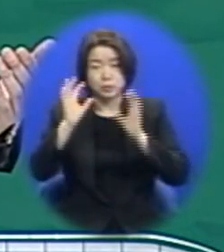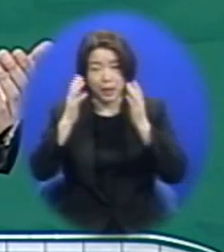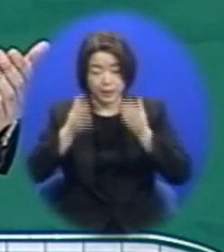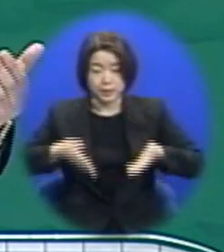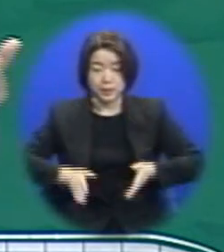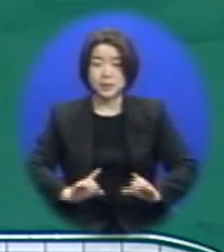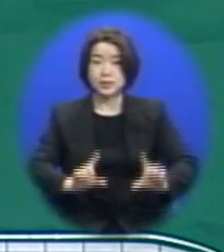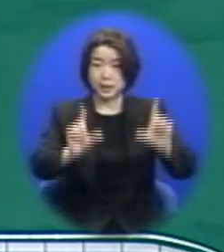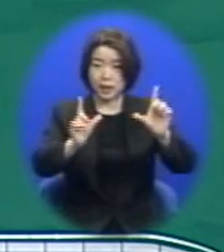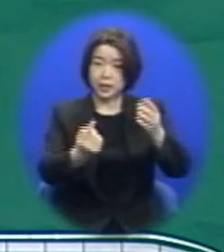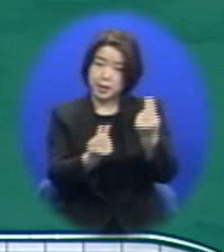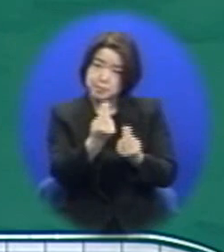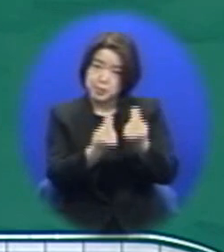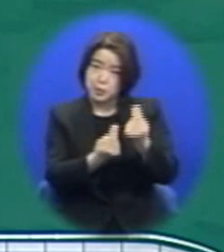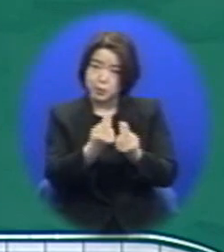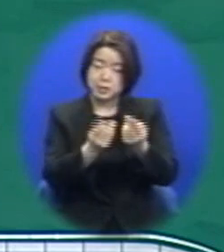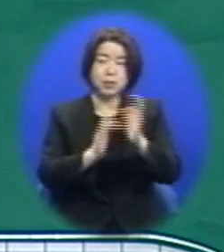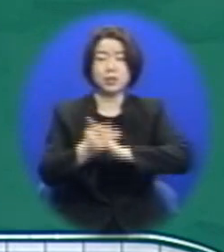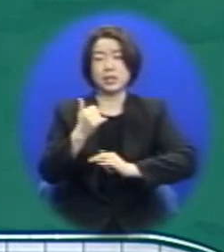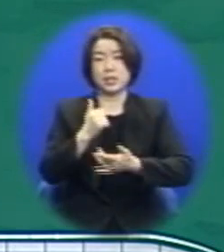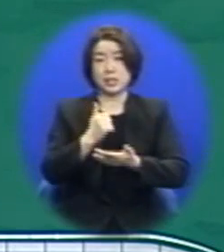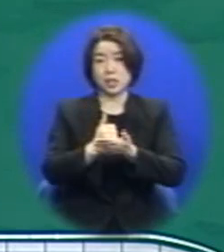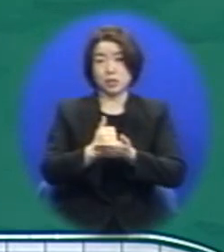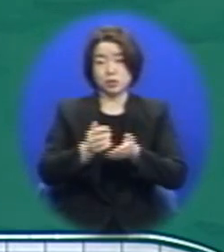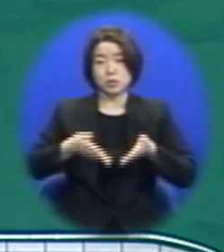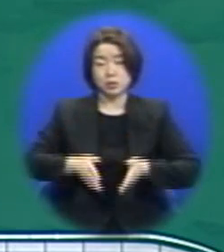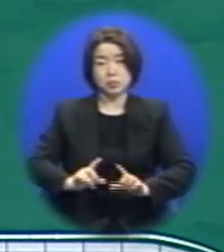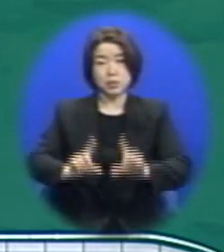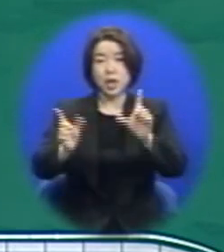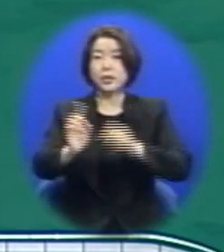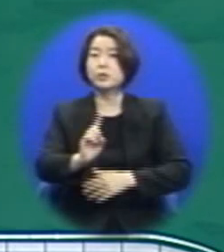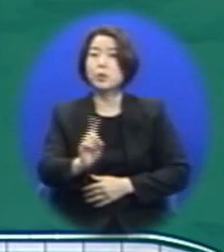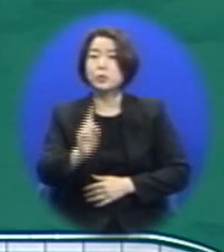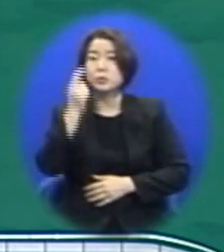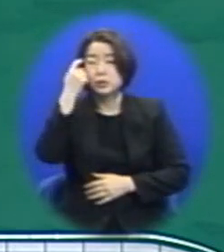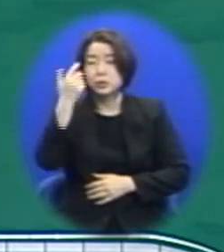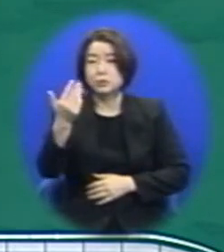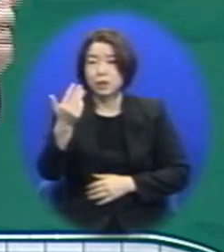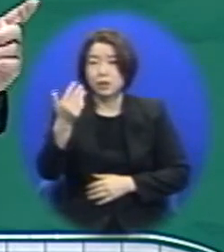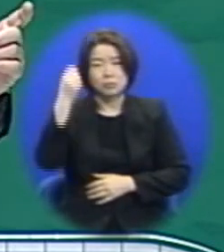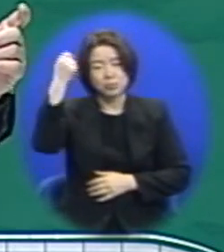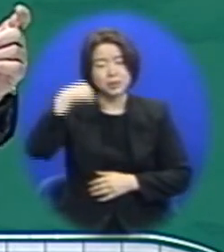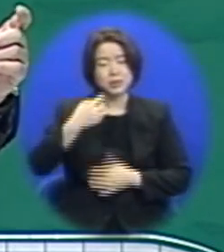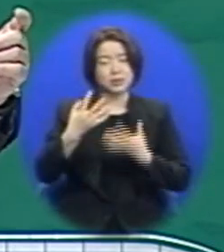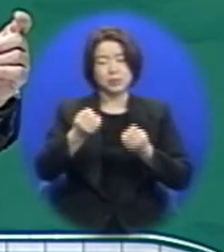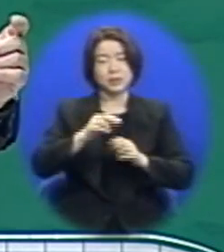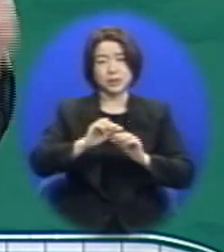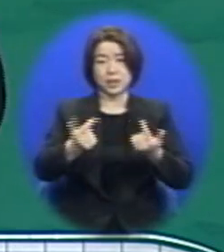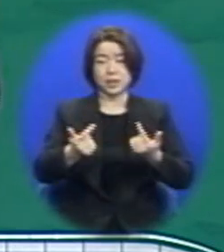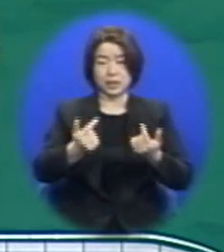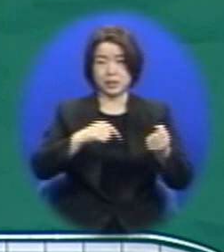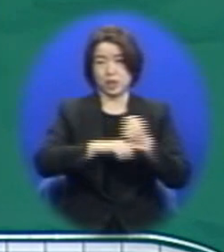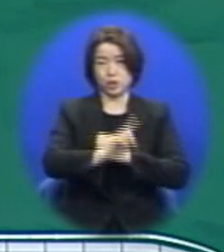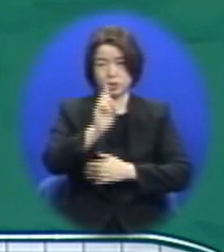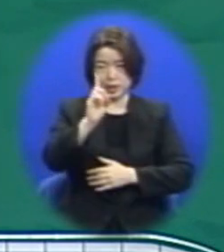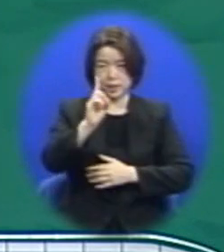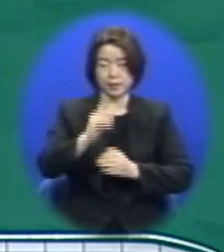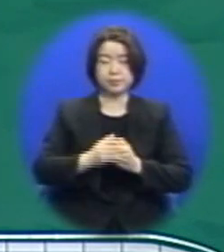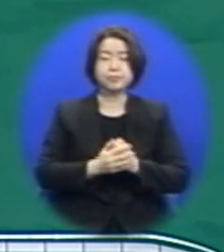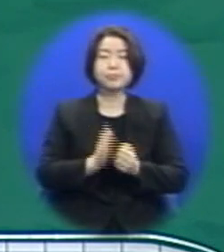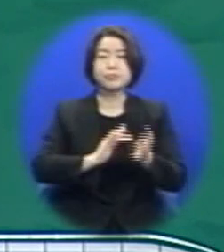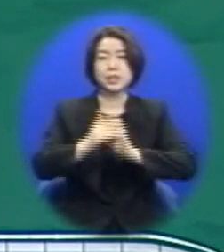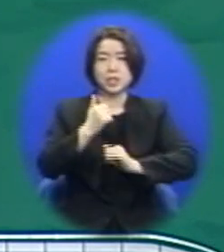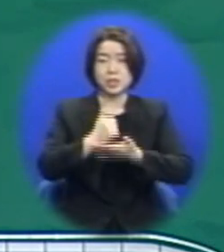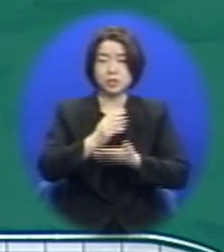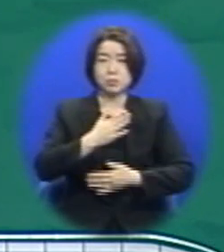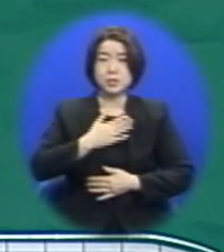비교해서 예수님의 생일은 그냥 무덤덤해요. 이유는 하나입니다. 예수님이 진짜